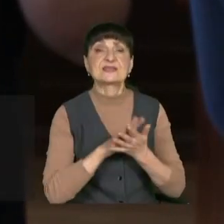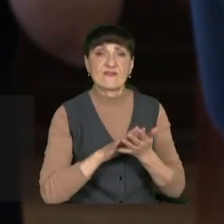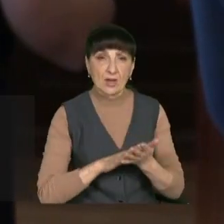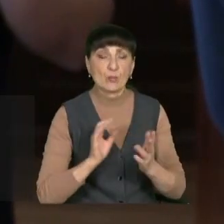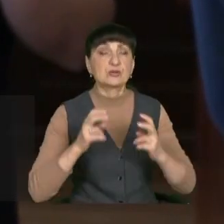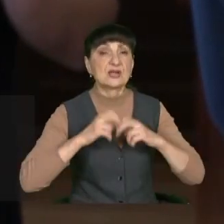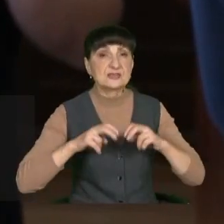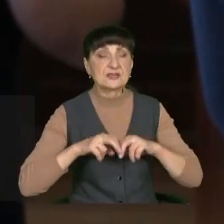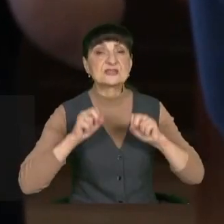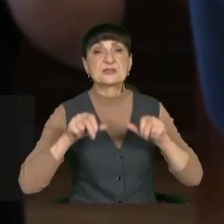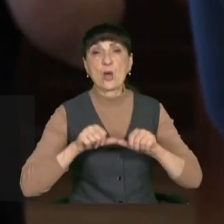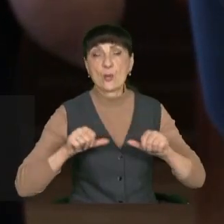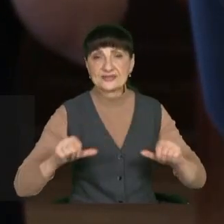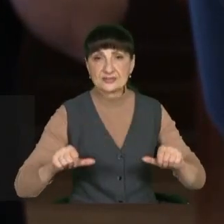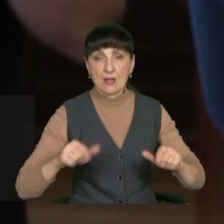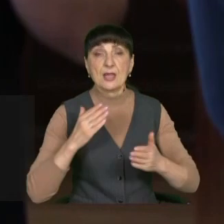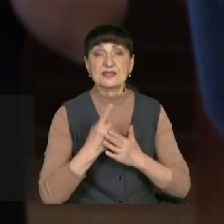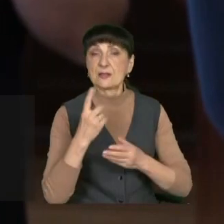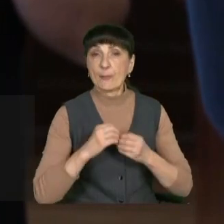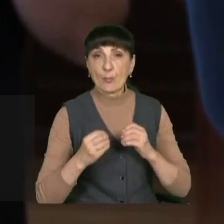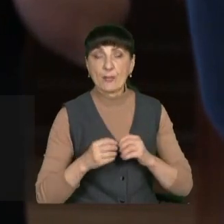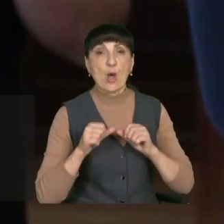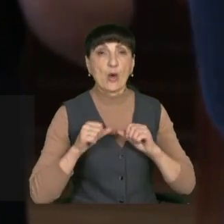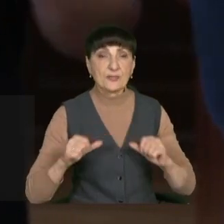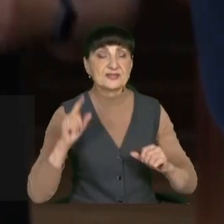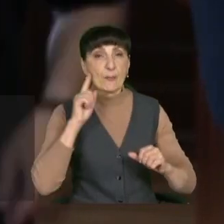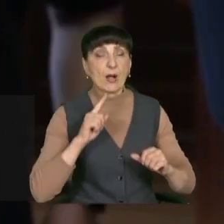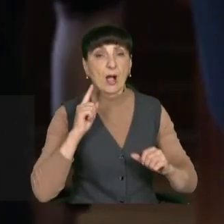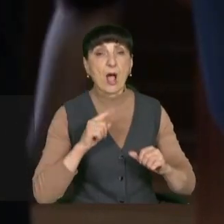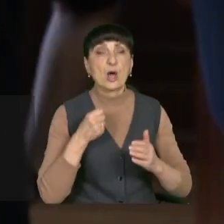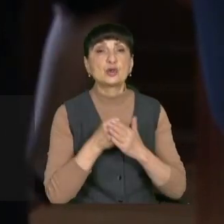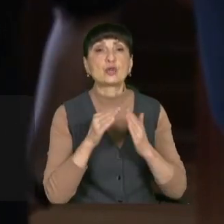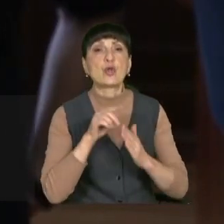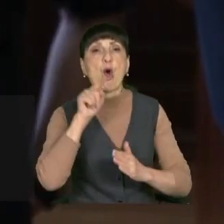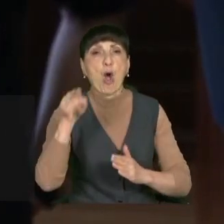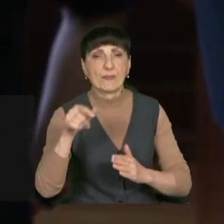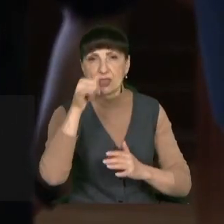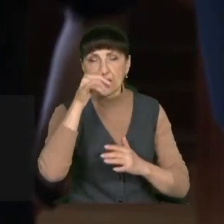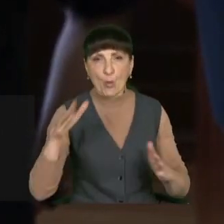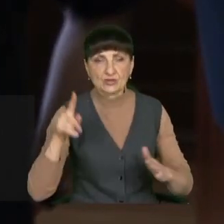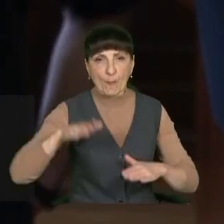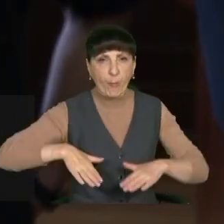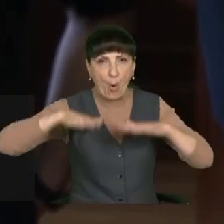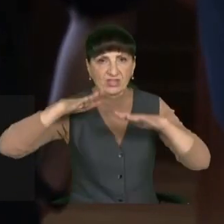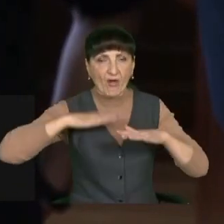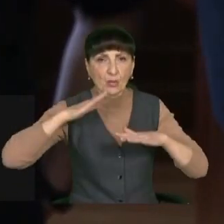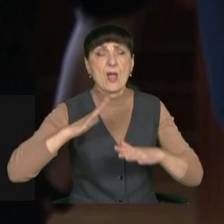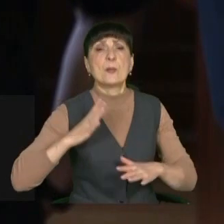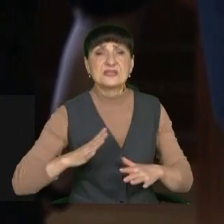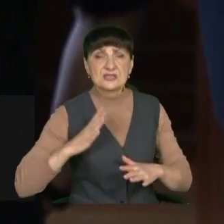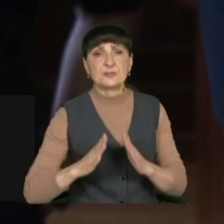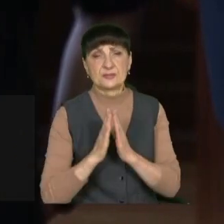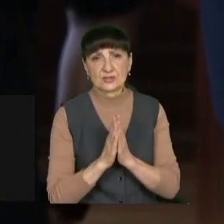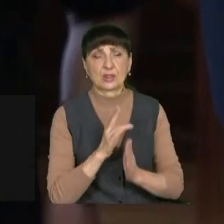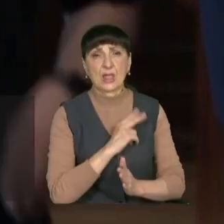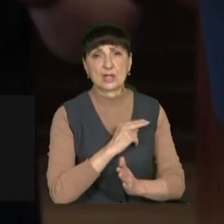будет рассматривать комиссия. Есть одна проблема. Комиссия пока не может добраться до домов, которые находятся под водой. Потерпите, пожалуйста, жители